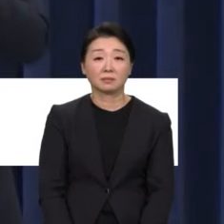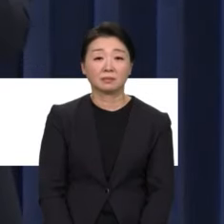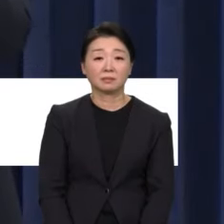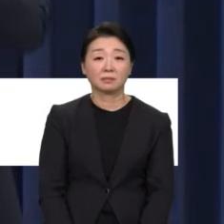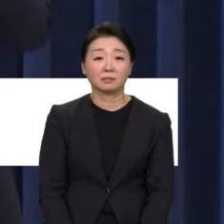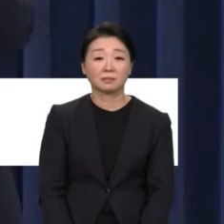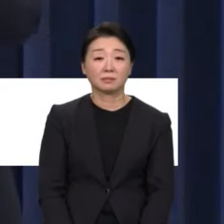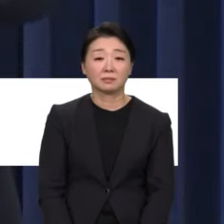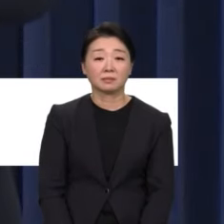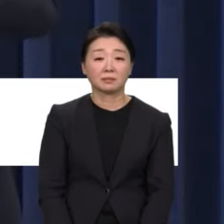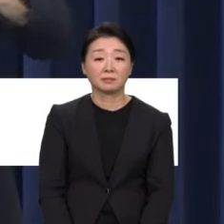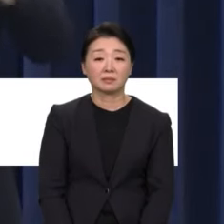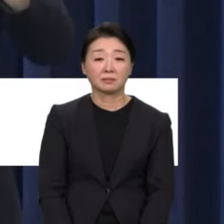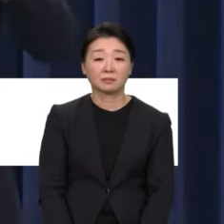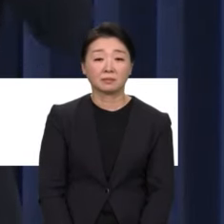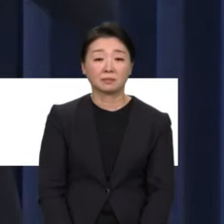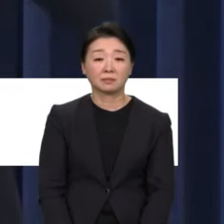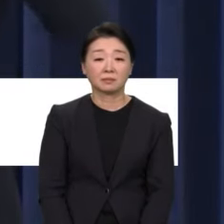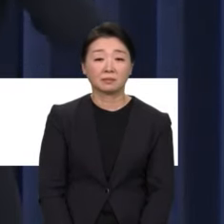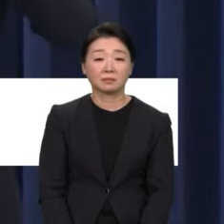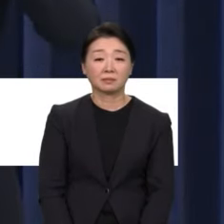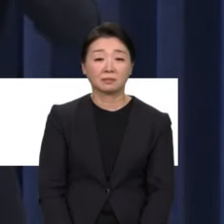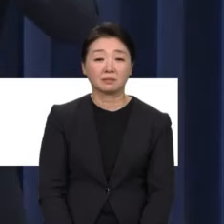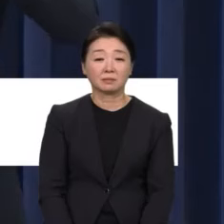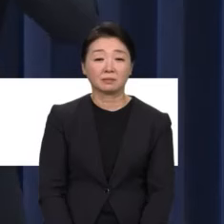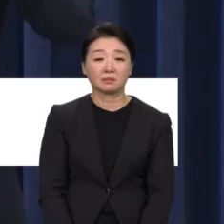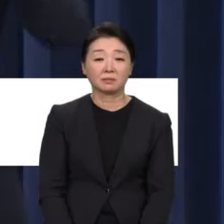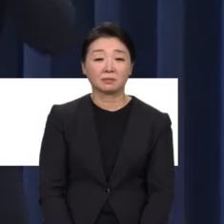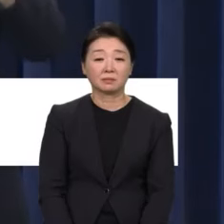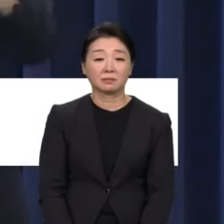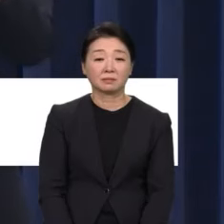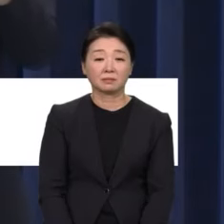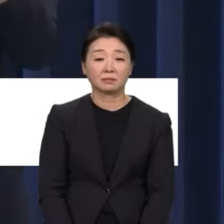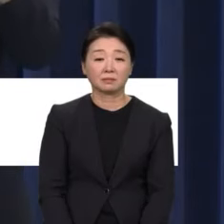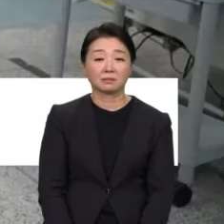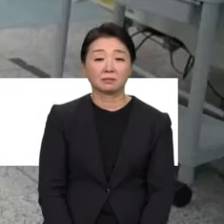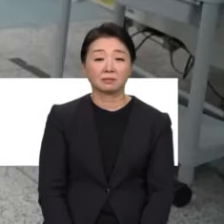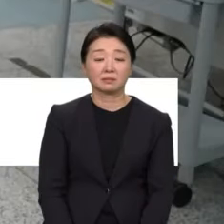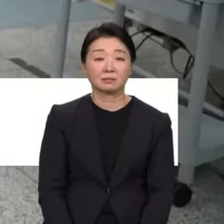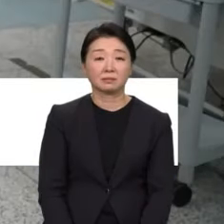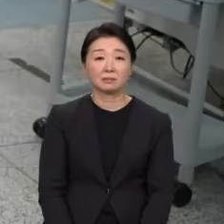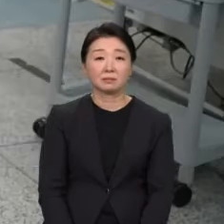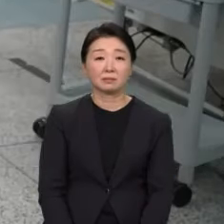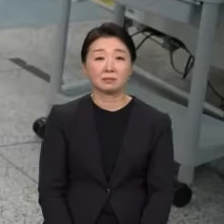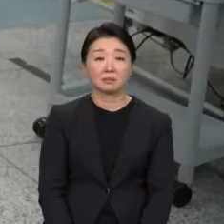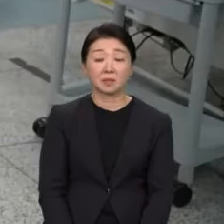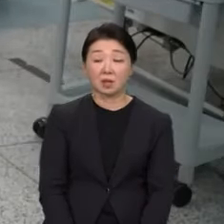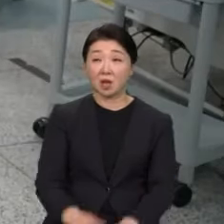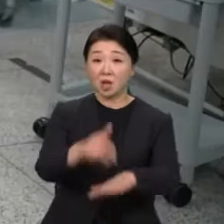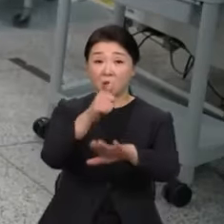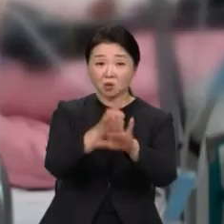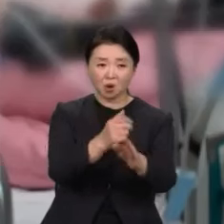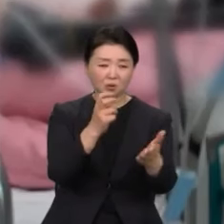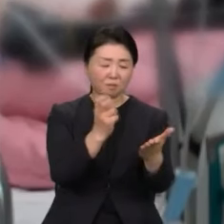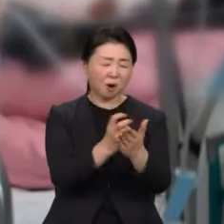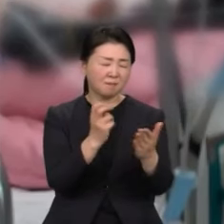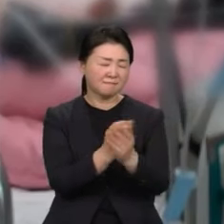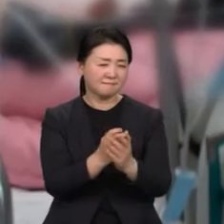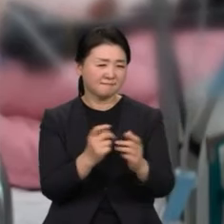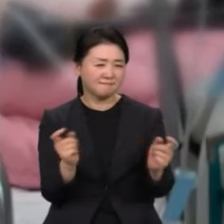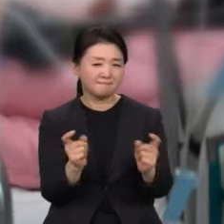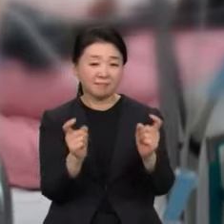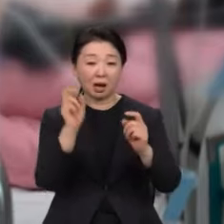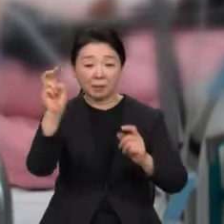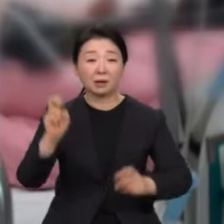때문에 그 수련 병원으로 복귀하여 수련을 계속 받아야 되는. 결국 법적 다툼으로 이어질